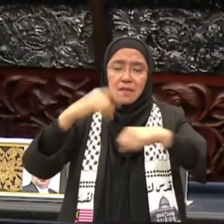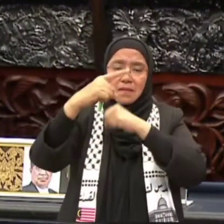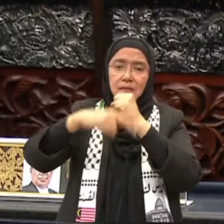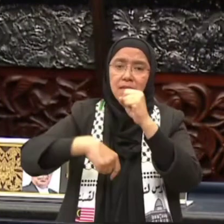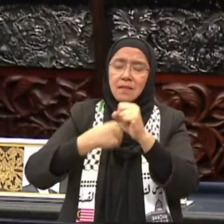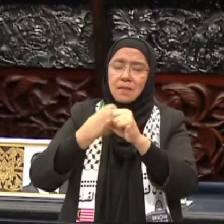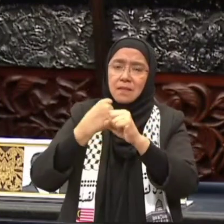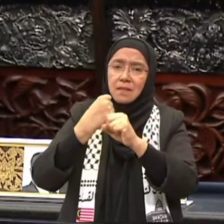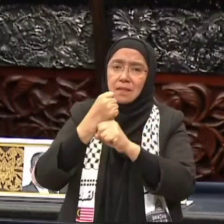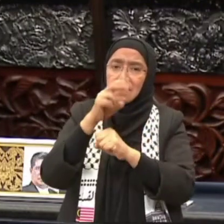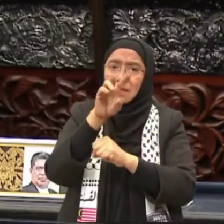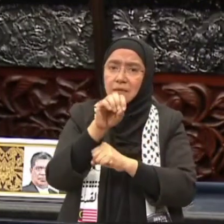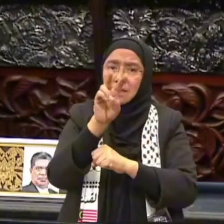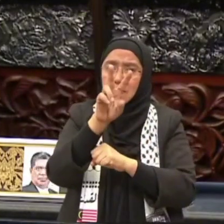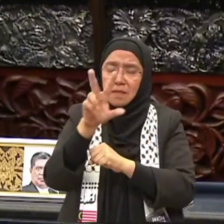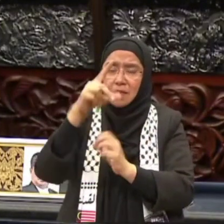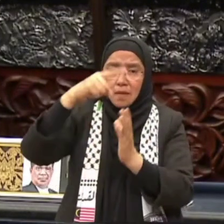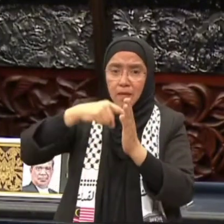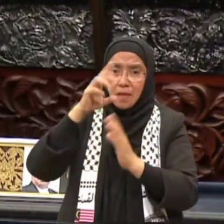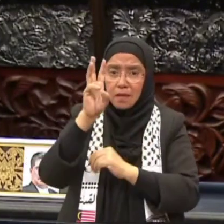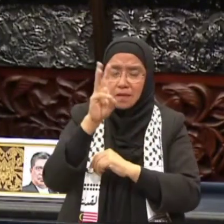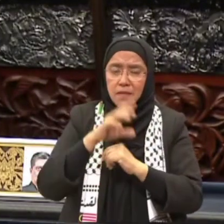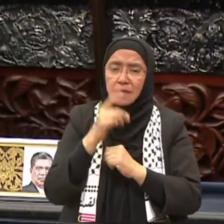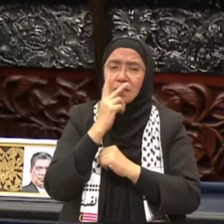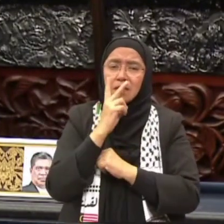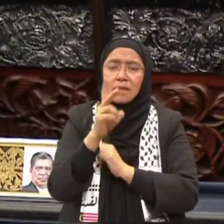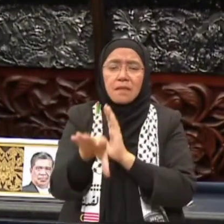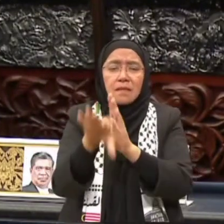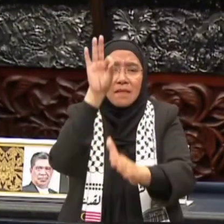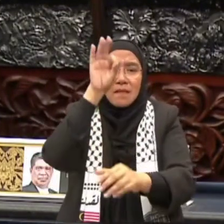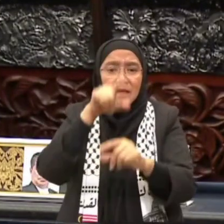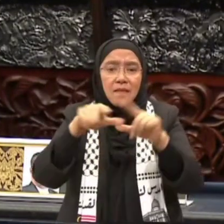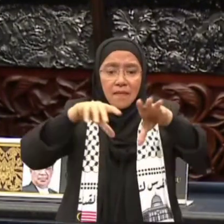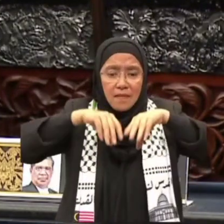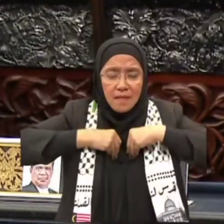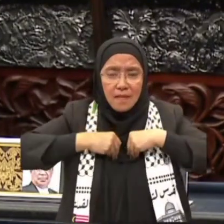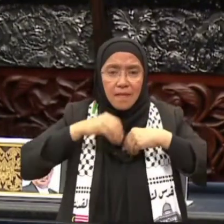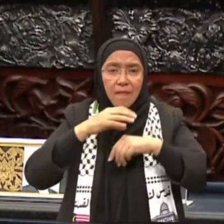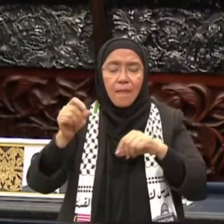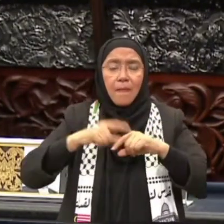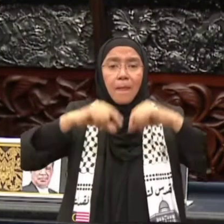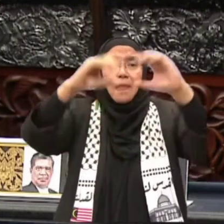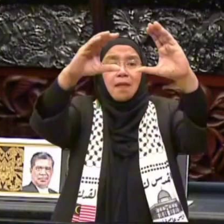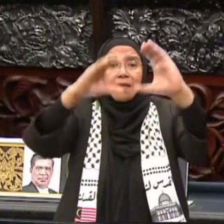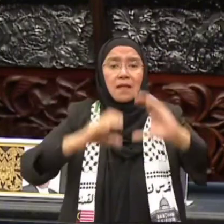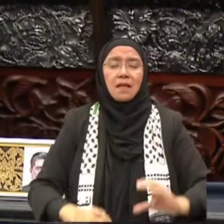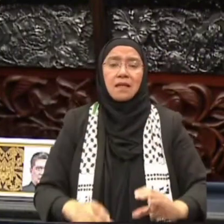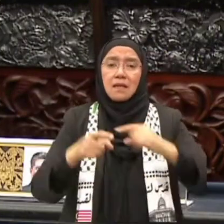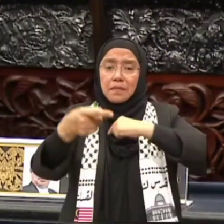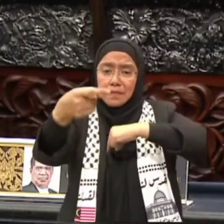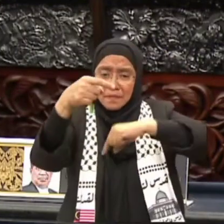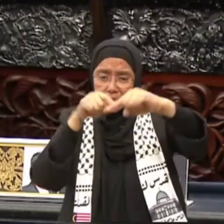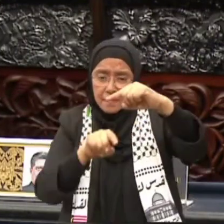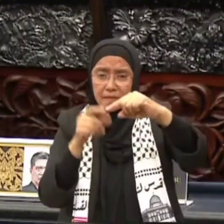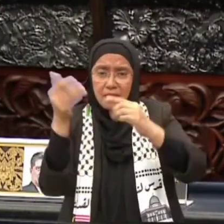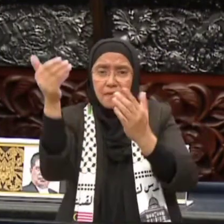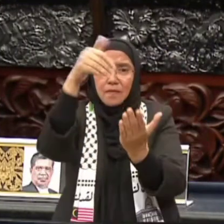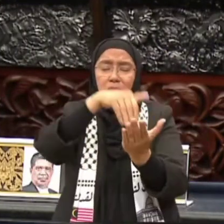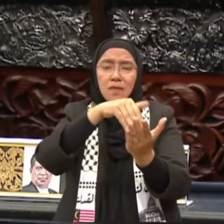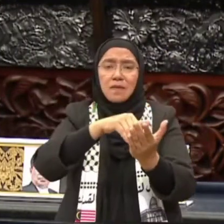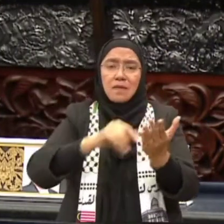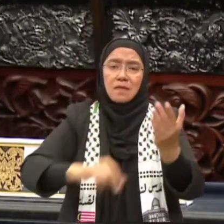untuk mengenal pasti penerimaan dan kaedah-kaedah penyasaran semula subsidi petrol dan diesel